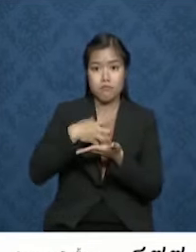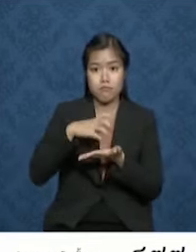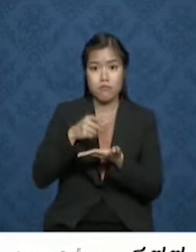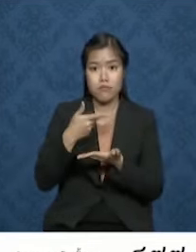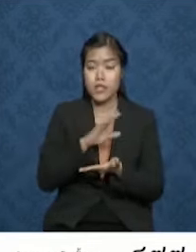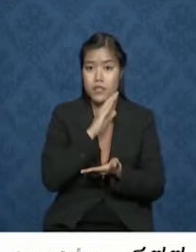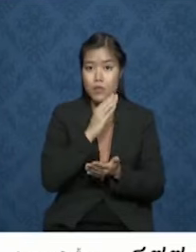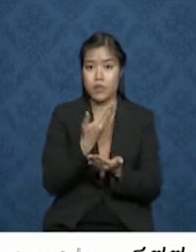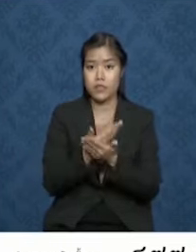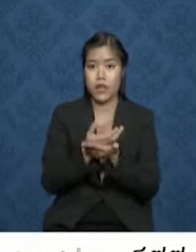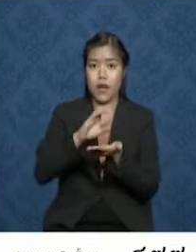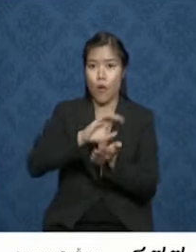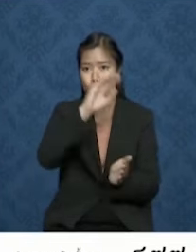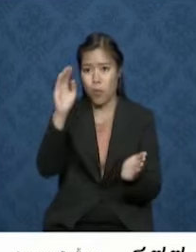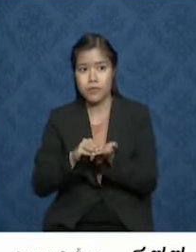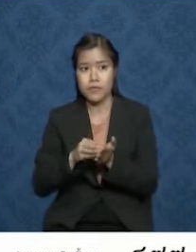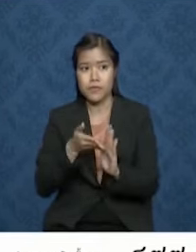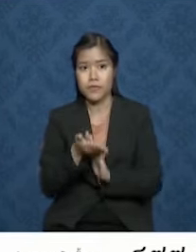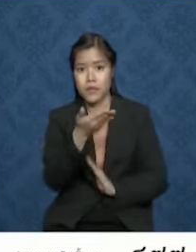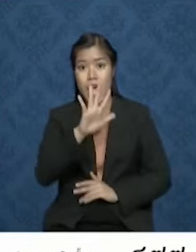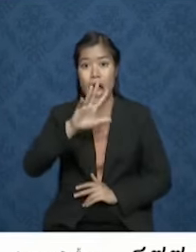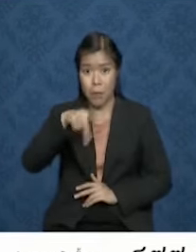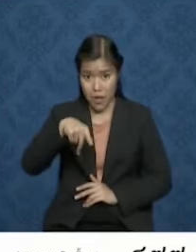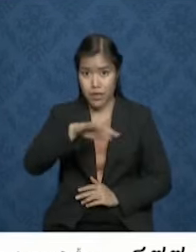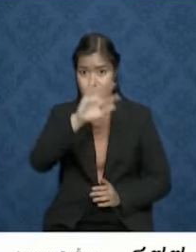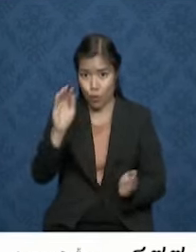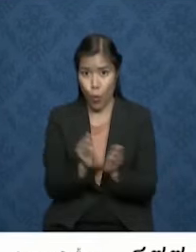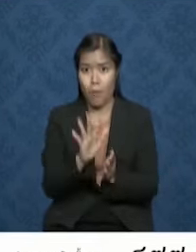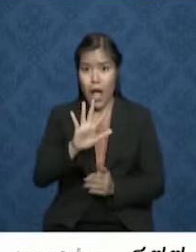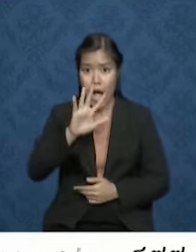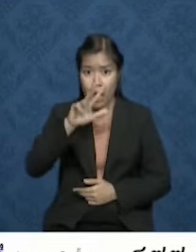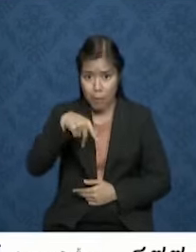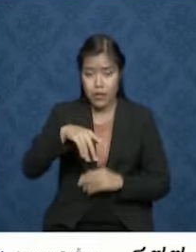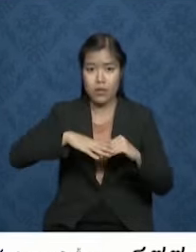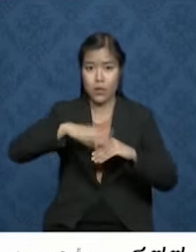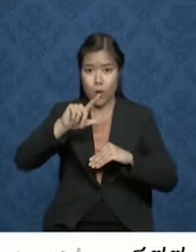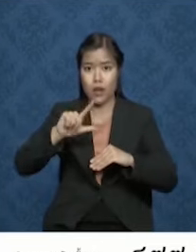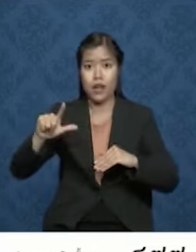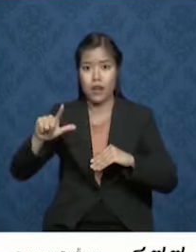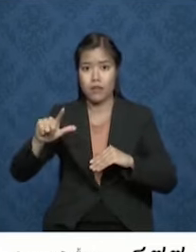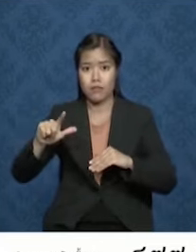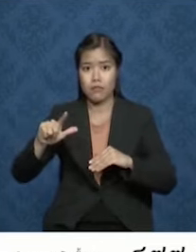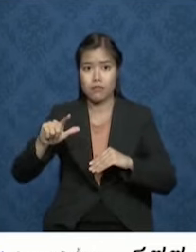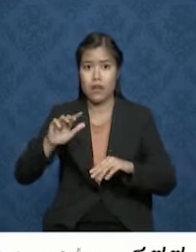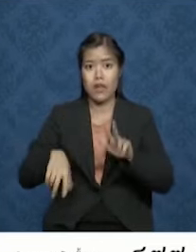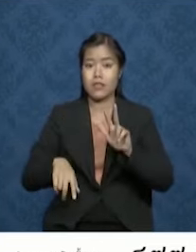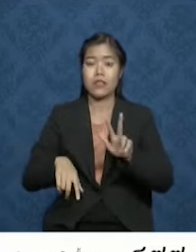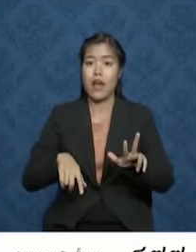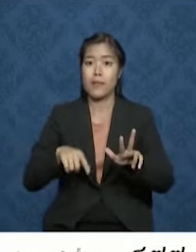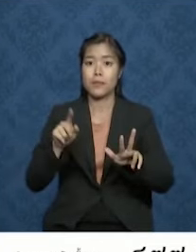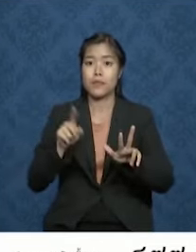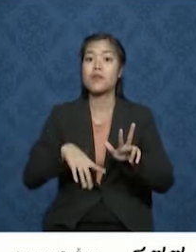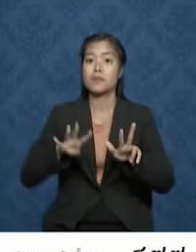ๆจากงบอื่นๆที่อยู่นอกแผนบลูด้วย 5,000กว่าล้านครับ 3ใน 4ของงบประมาณที่กรมนขอใช้เนี่ยนะ